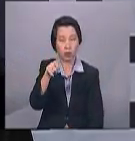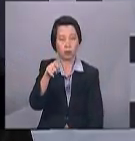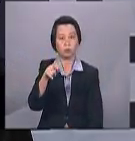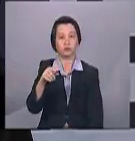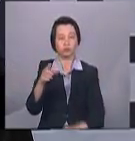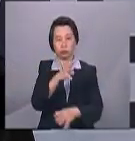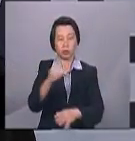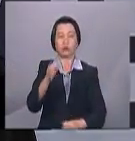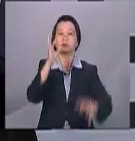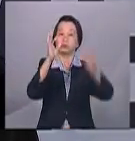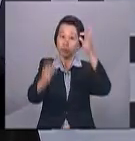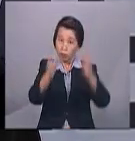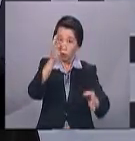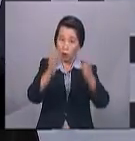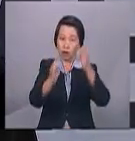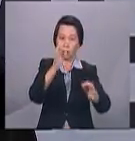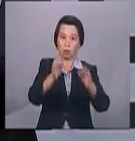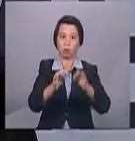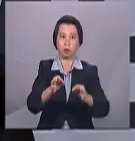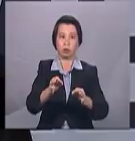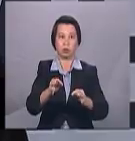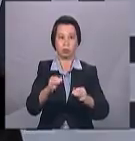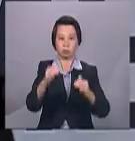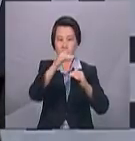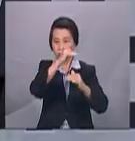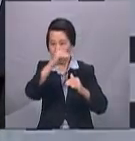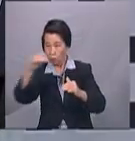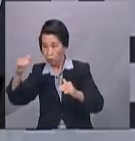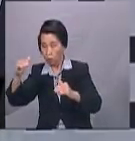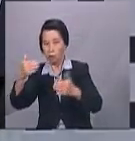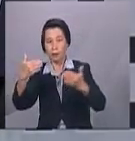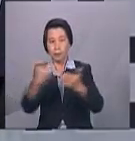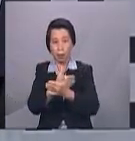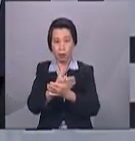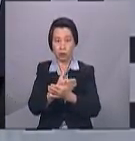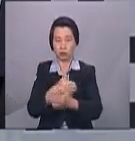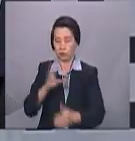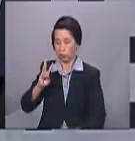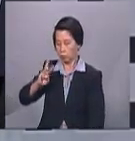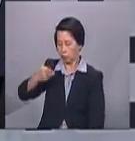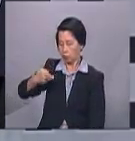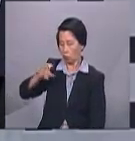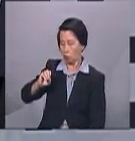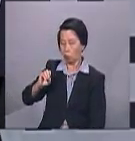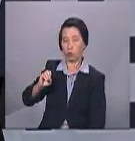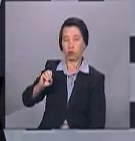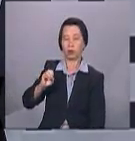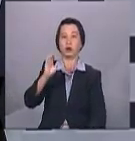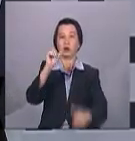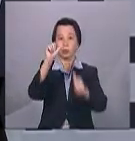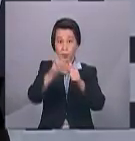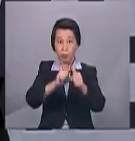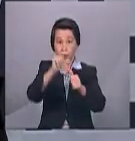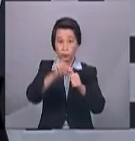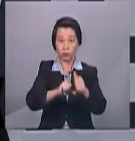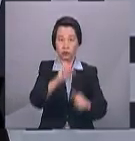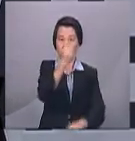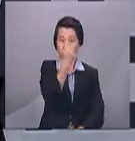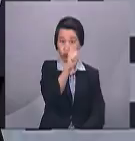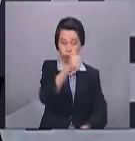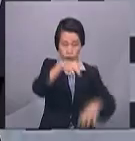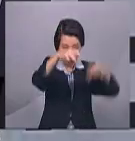Dan sekiranya tanda aras baru disasarkan oleh WHO ialah setiap 10 ujian